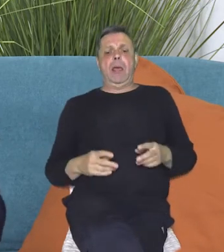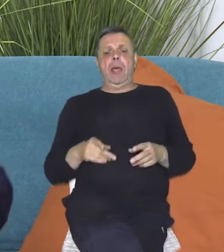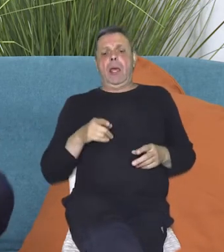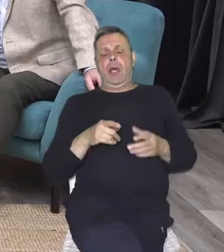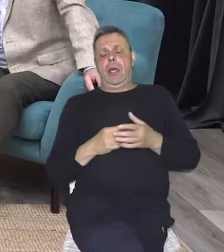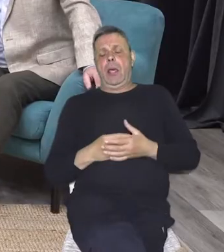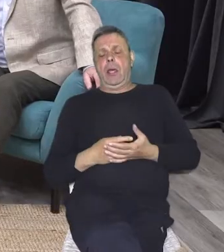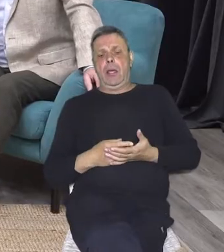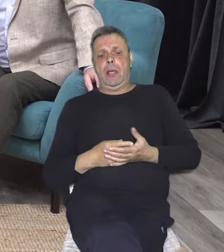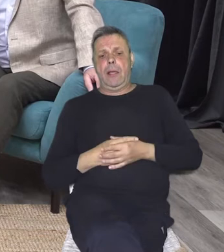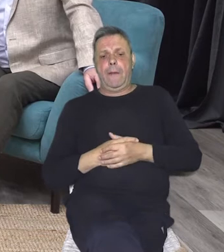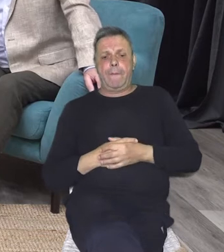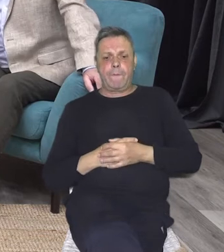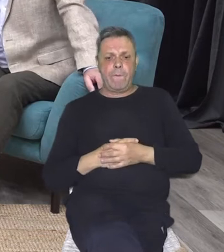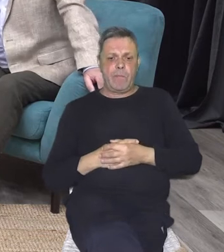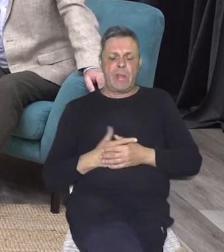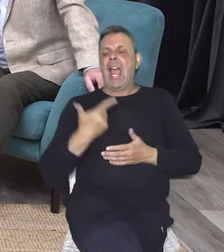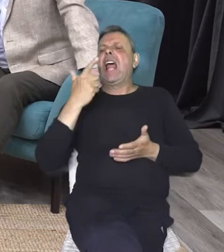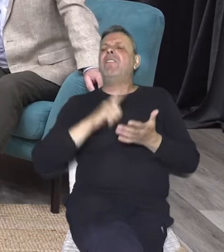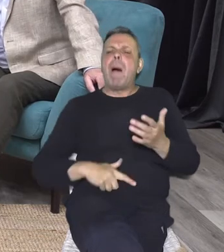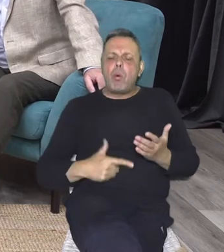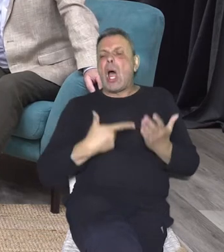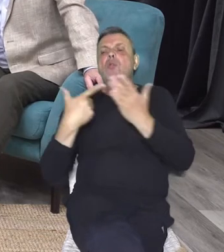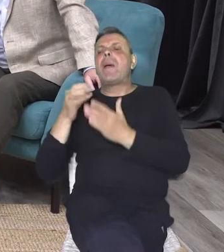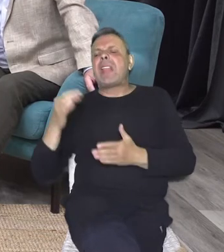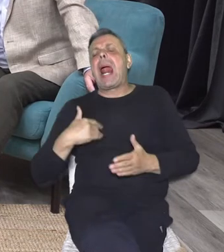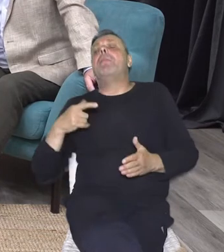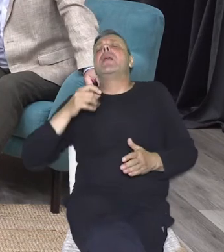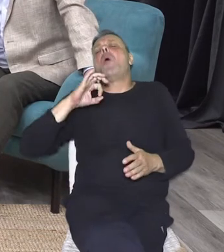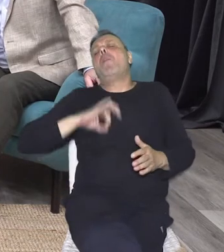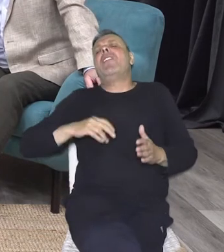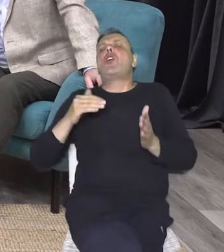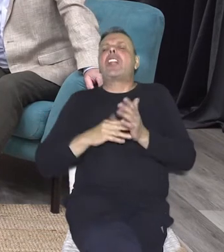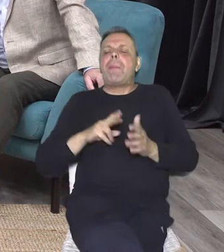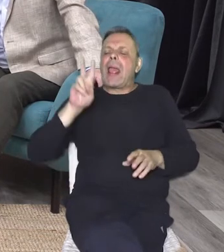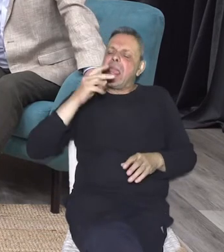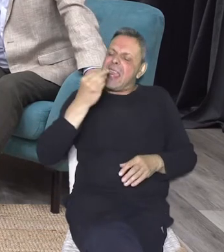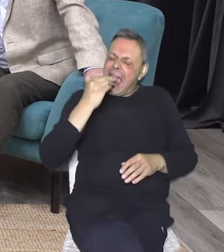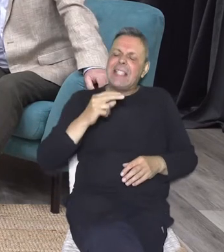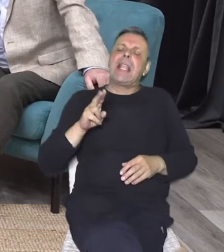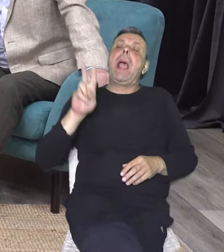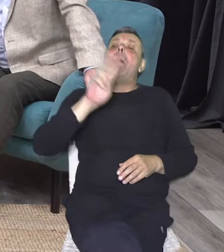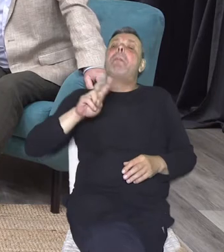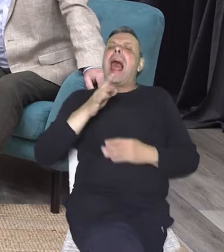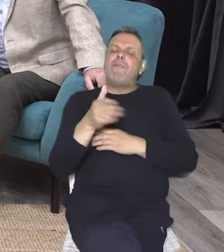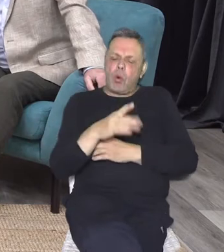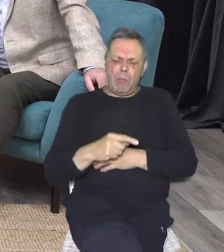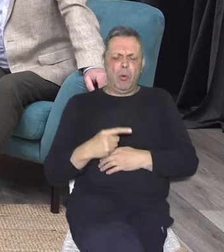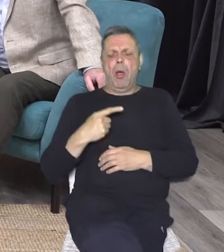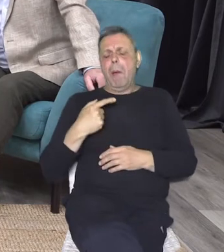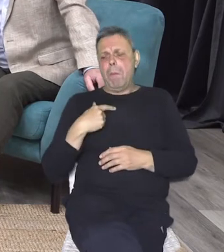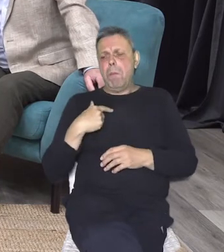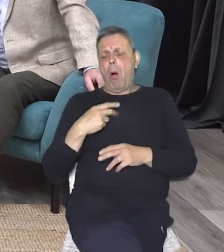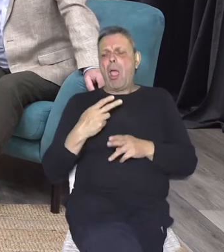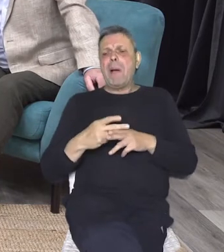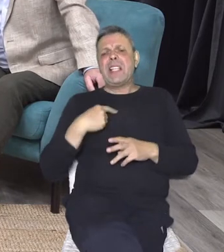na najvećoj cijeni. Jel? Dakle, dva puta tjedno bi trebali nekakav obrok i to plave ribe. Znam da meni često znaju pacijenti